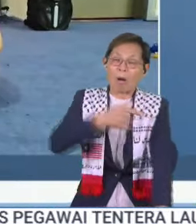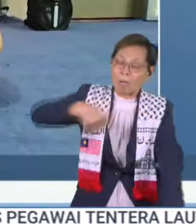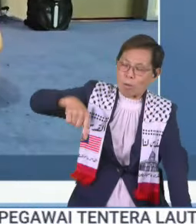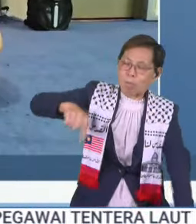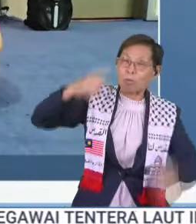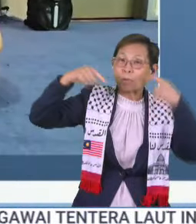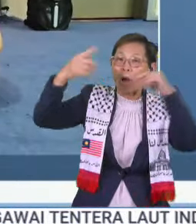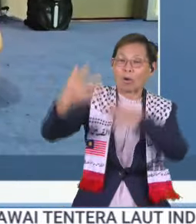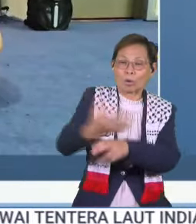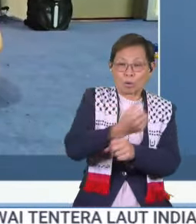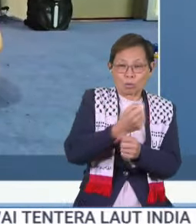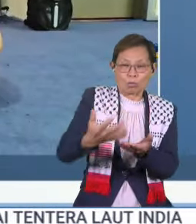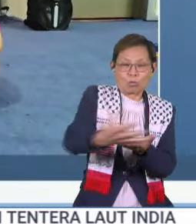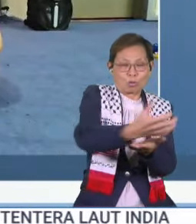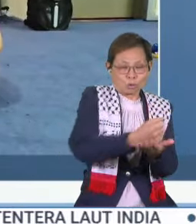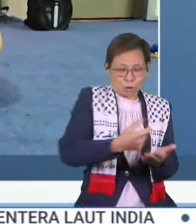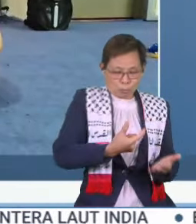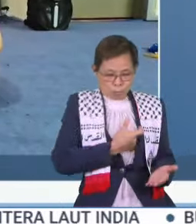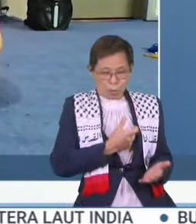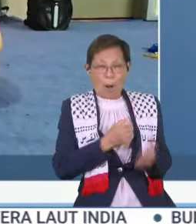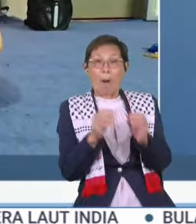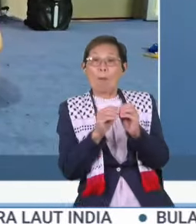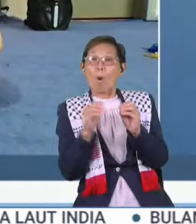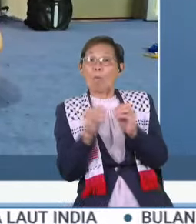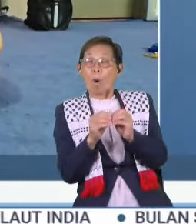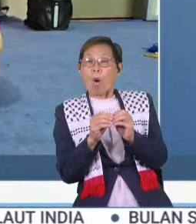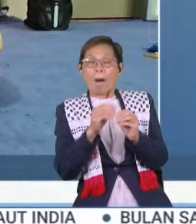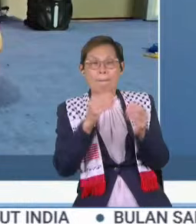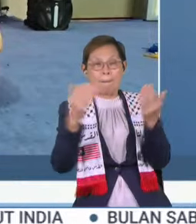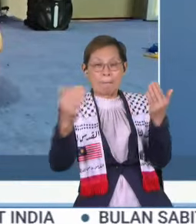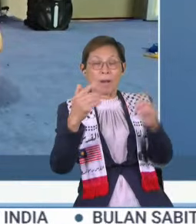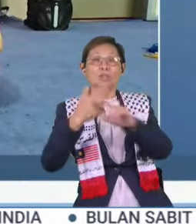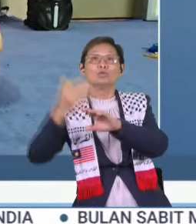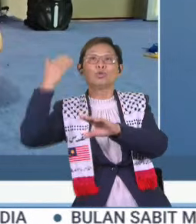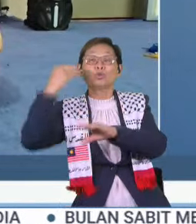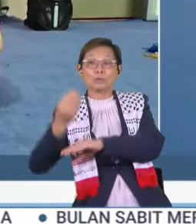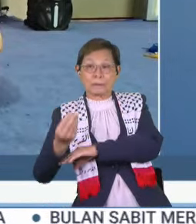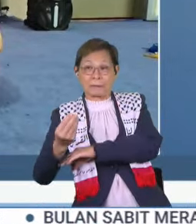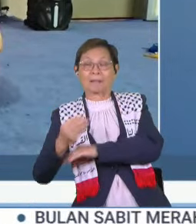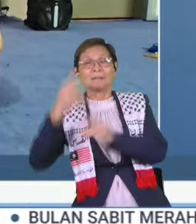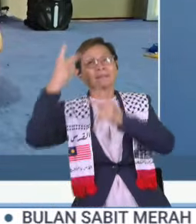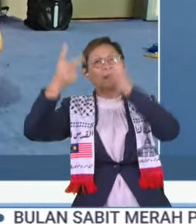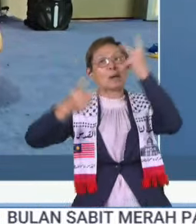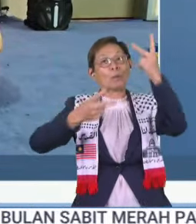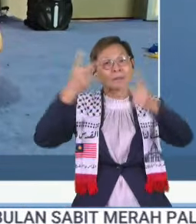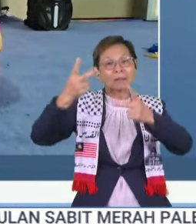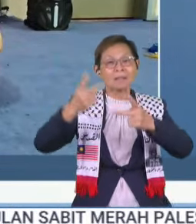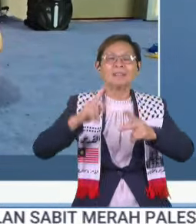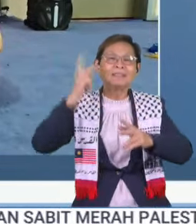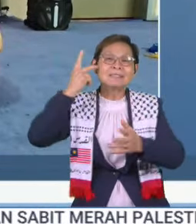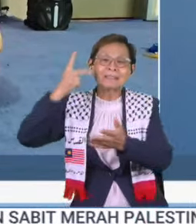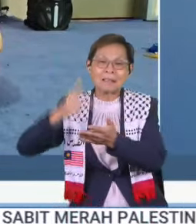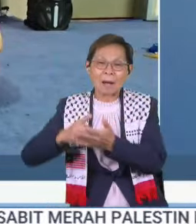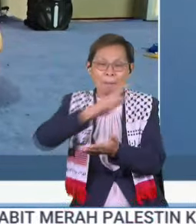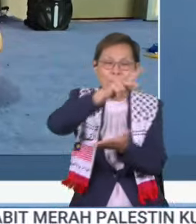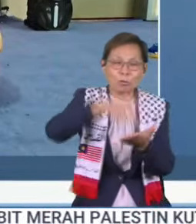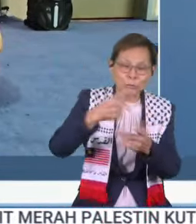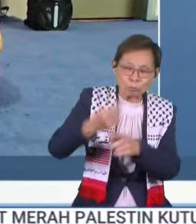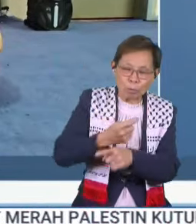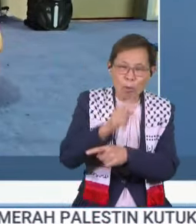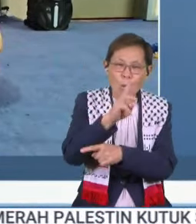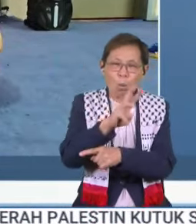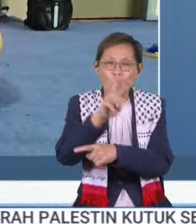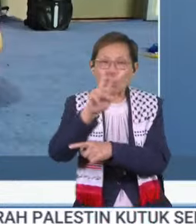pencapaian dengan kutipan pingat yang lebih banyak daripada suksa yang sebelumnya. Beliau berkata demikian semasa lawatan dan suai kenal ke pusat latihan sukan